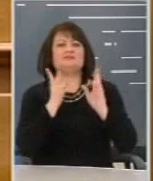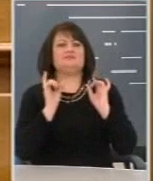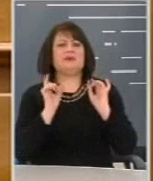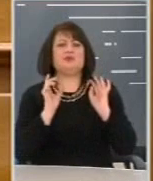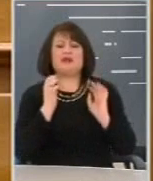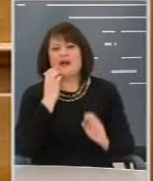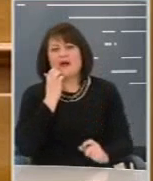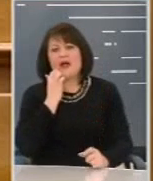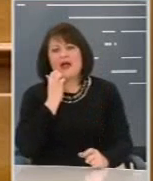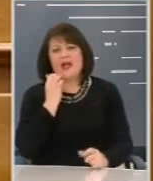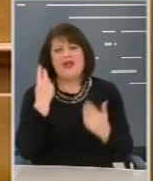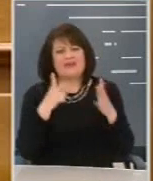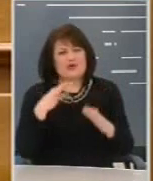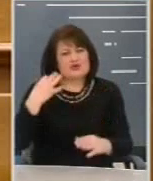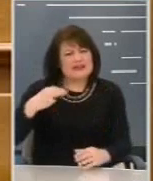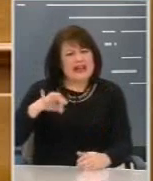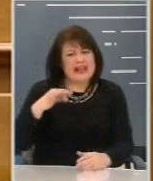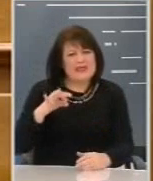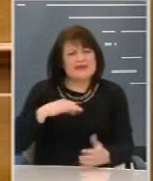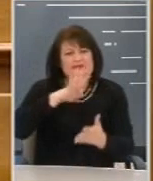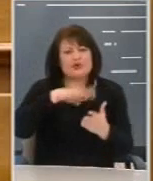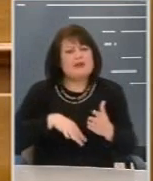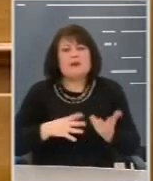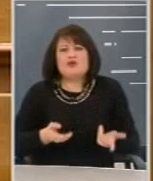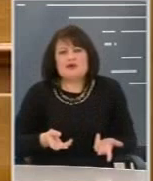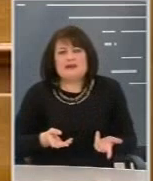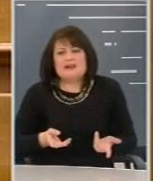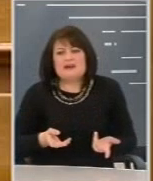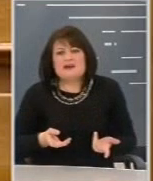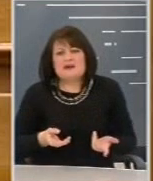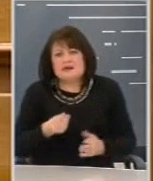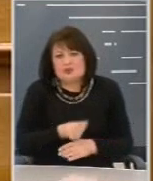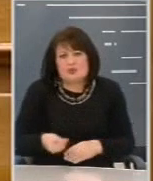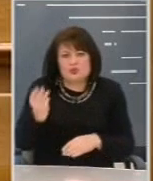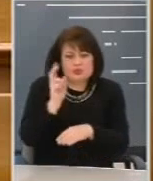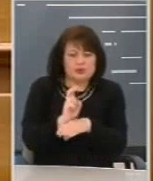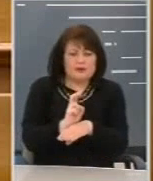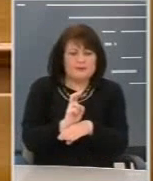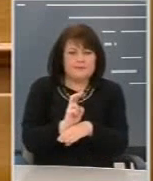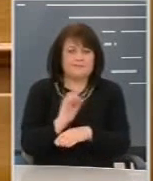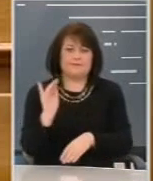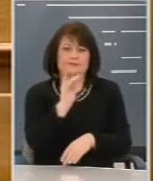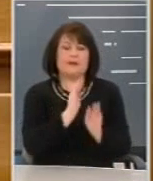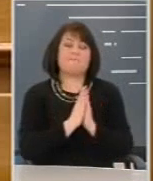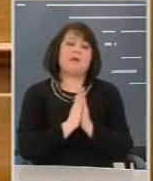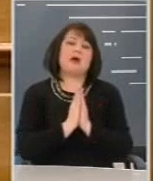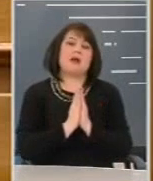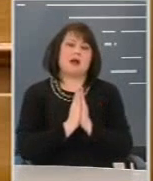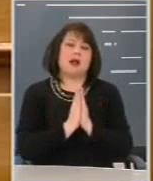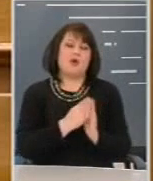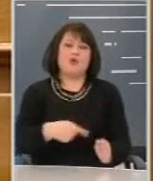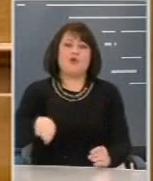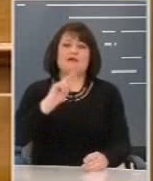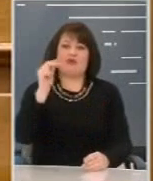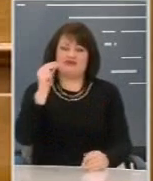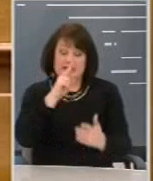τίποτα. Οι 700 σελίδες όμως είναι ένα κείμενο το οποίο είναι υπό παρακαταθήκη. Προτρέπω και παρακαλώ όλους τους βουλευτές να